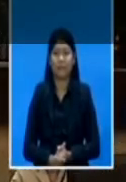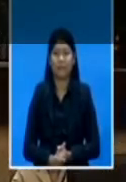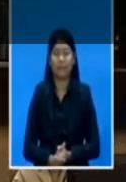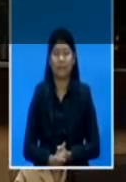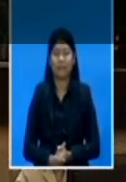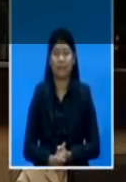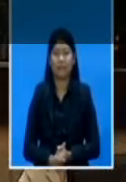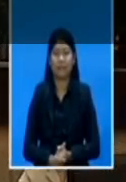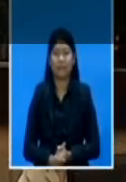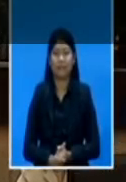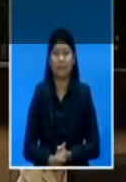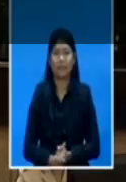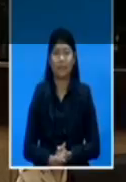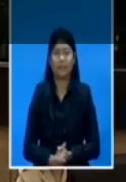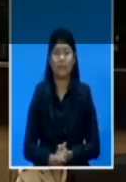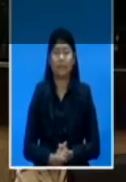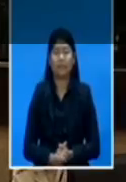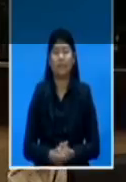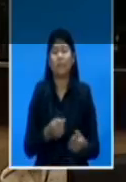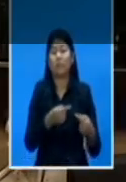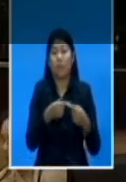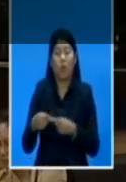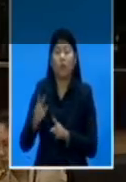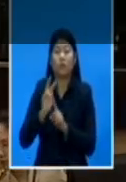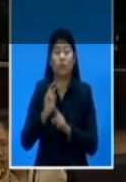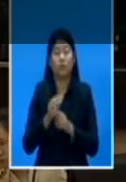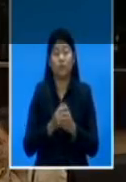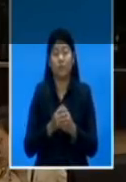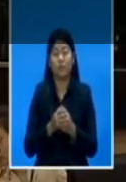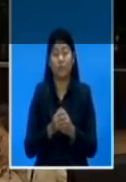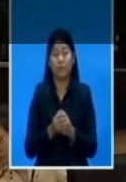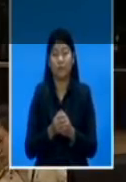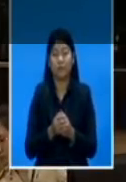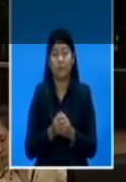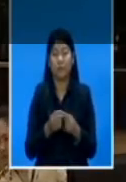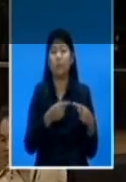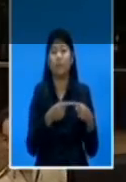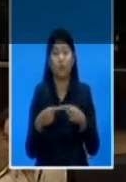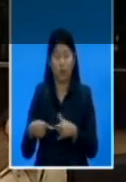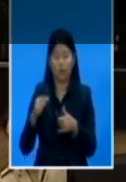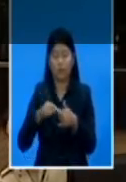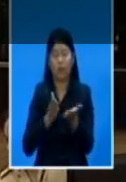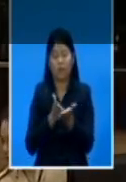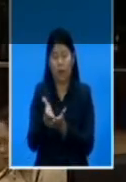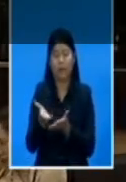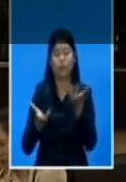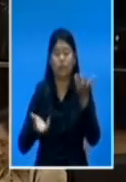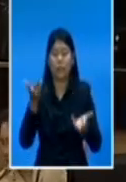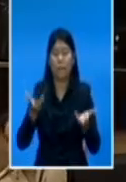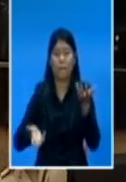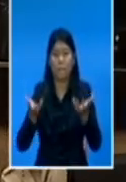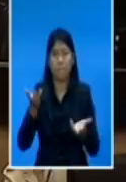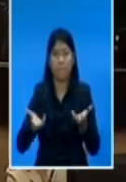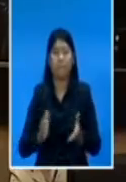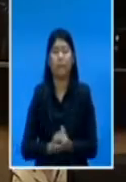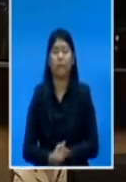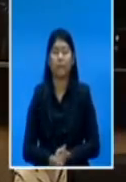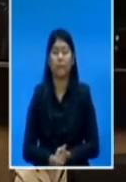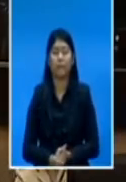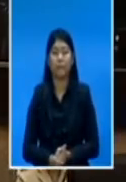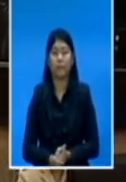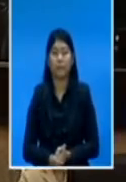ท่านต่อไปนะครับพลตำรวจโทอํานวยนิมโนด้านกระบวนการยุติธรรมเชิญนะ